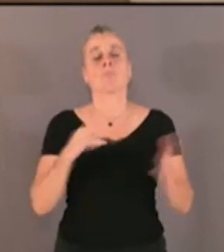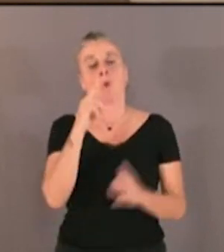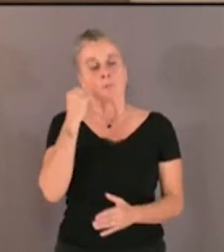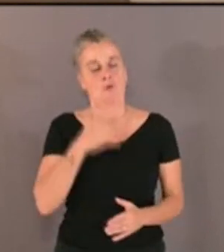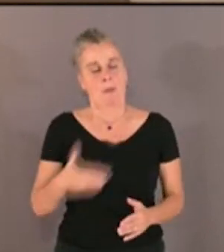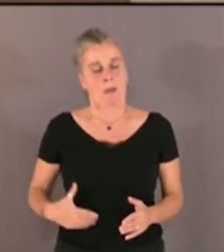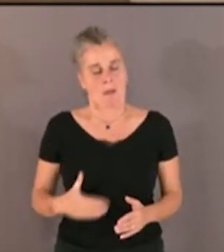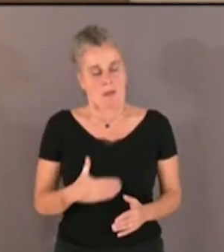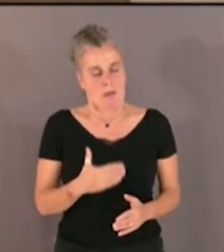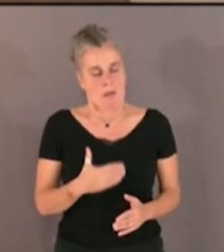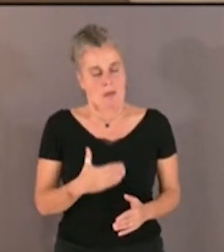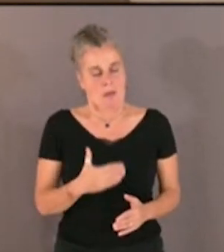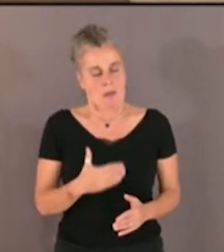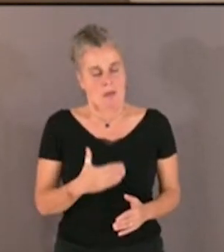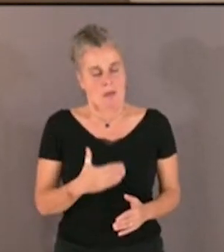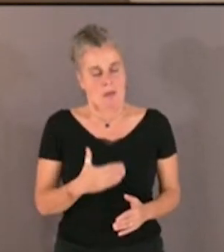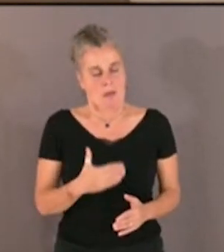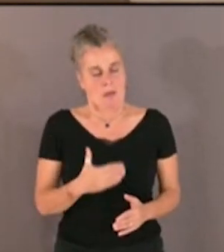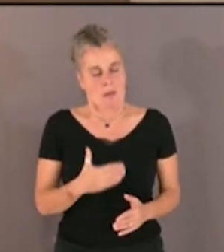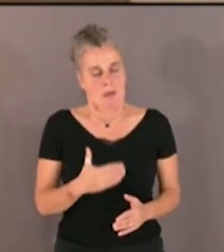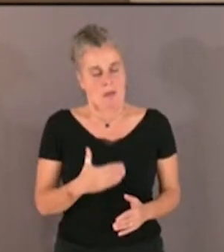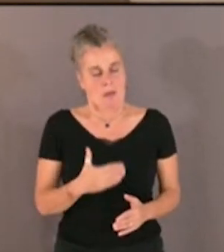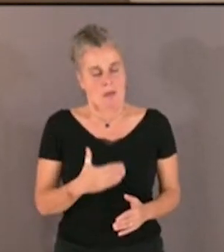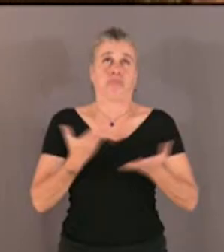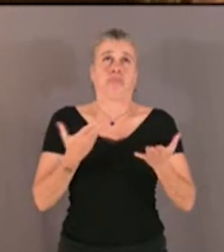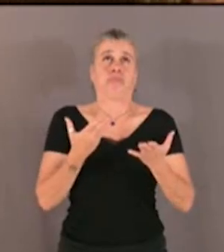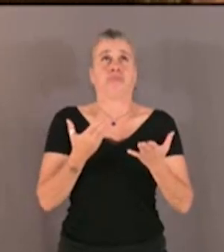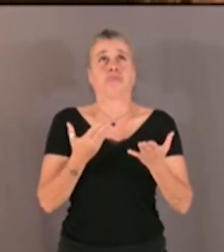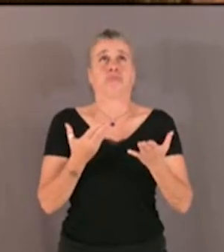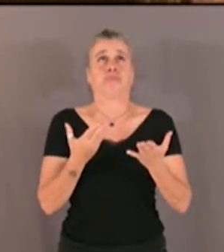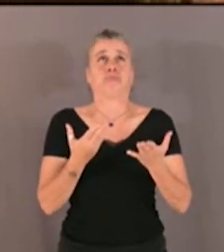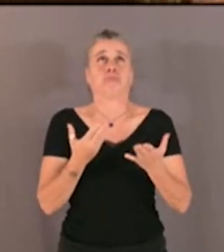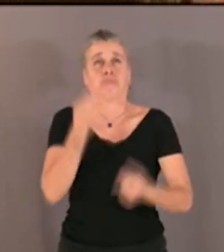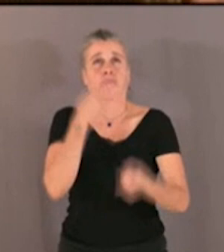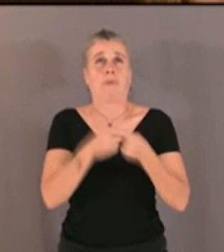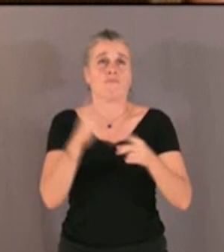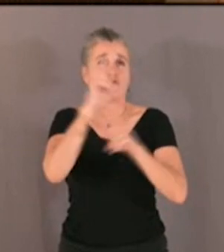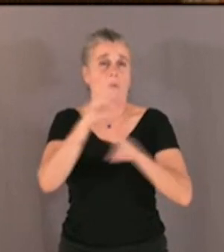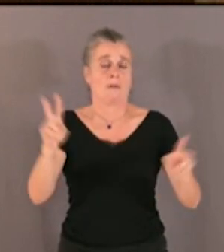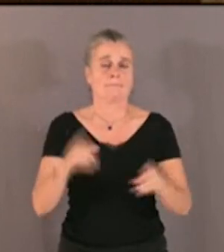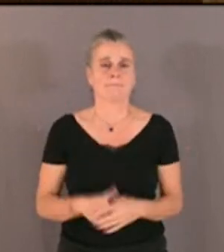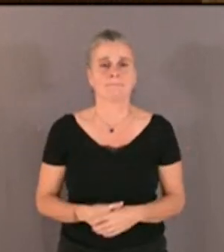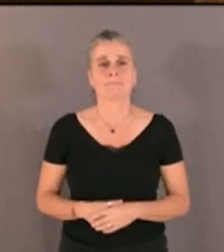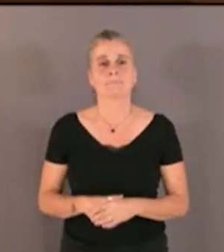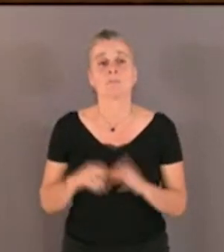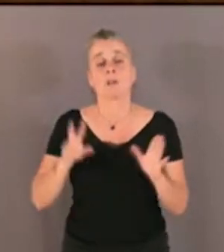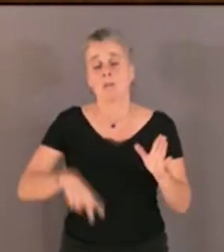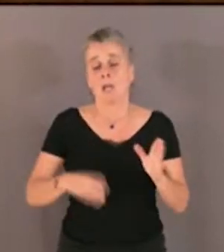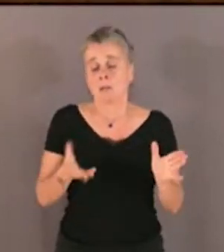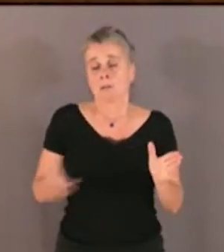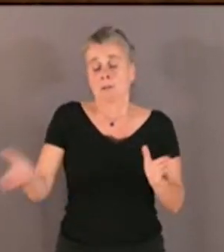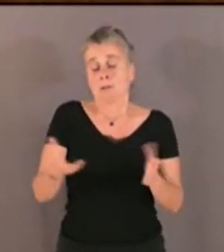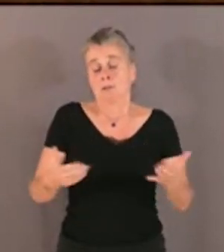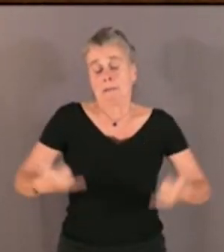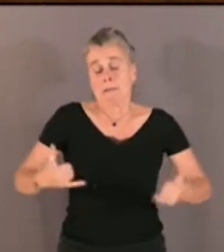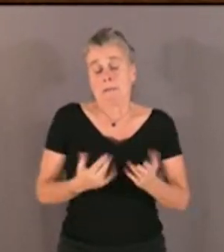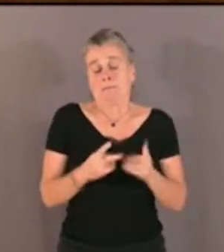Merci, monsieur le maire. Une intervention d'ordre général. Évidemment, l'unité d'hébergement d'urgence de la